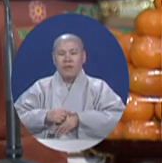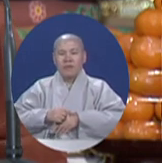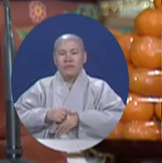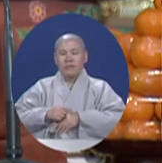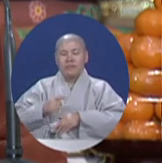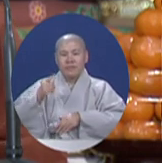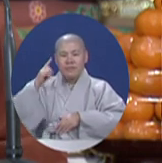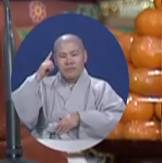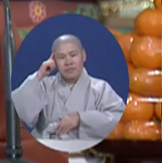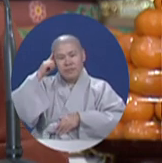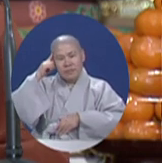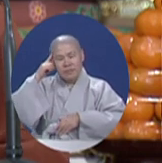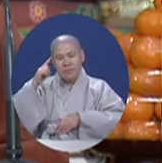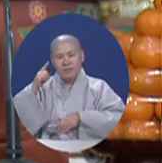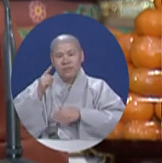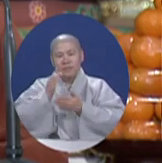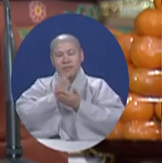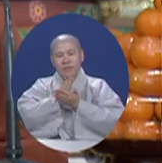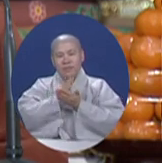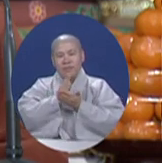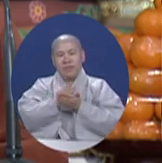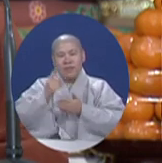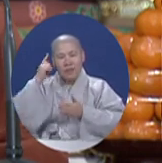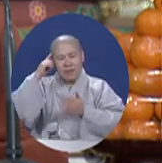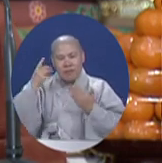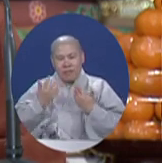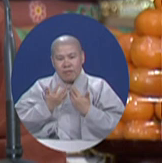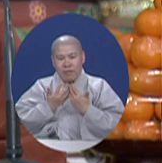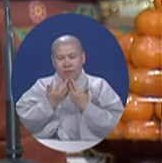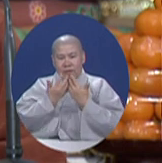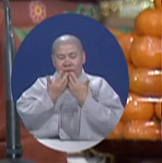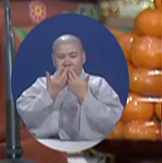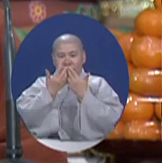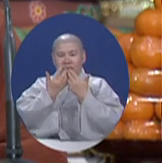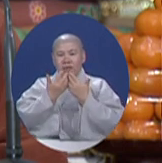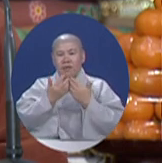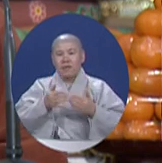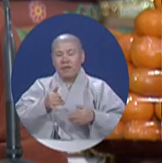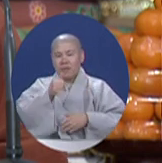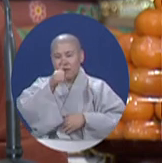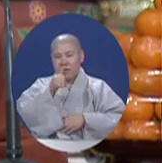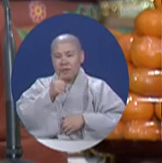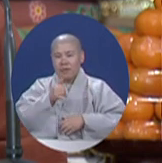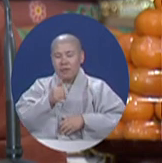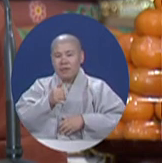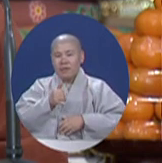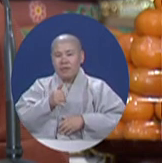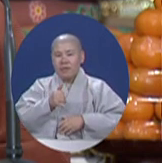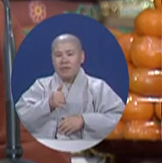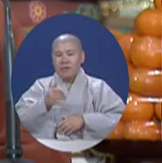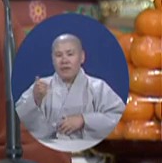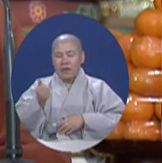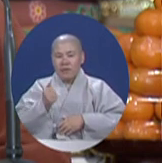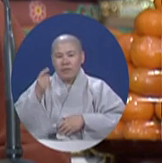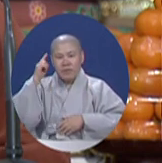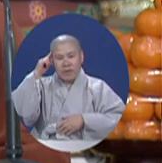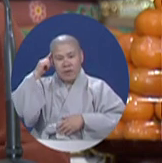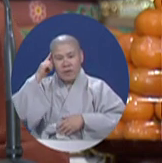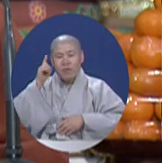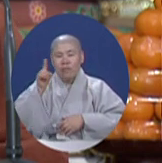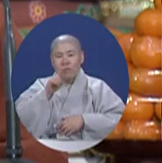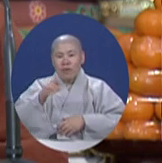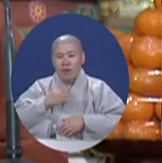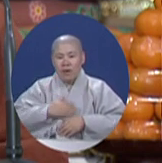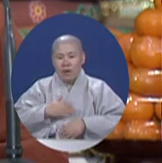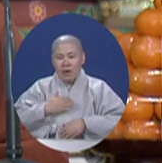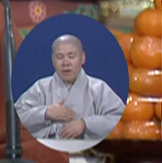견해, 온갖 생각이 머리에 꽉 찬 걸 가지고 그 생각으로 뭘